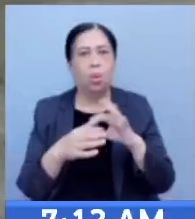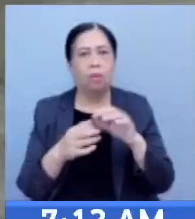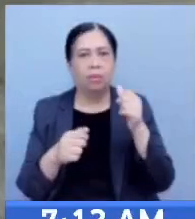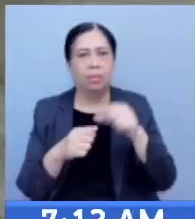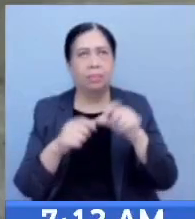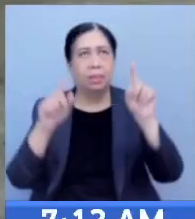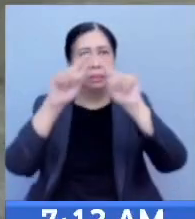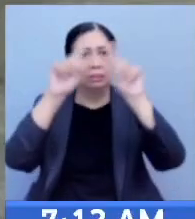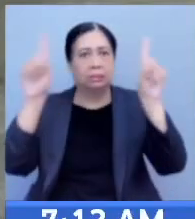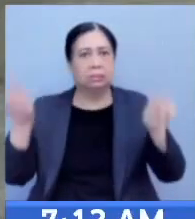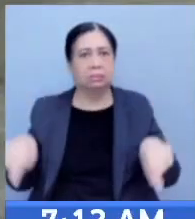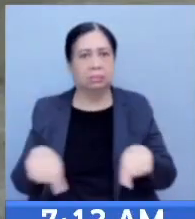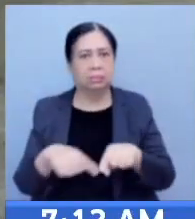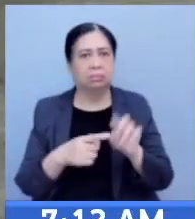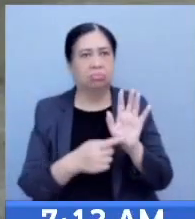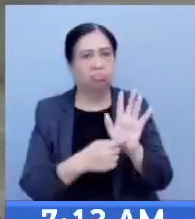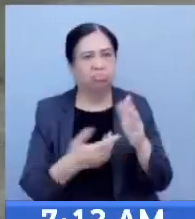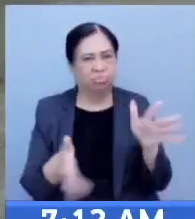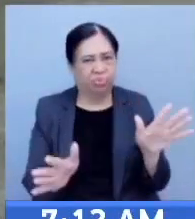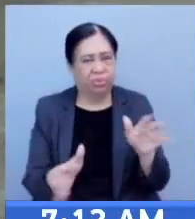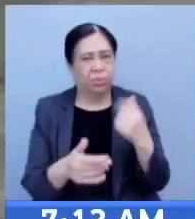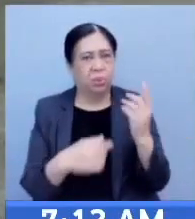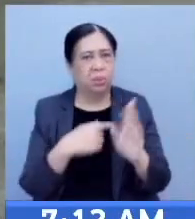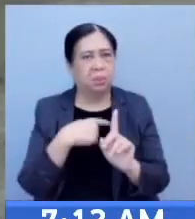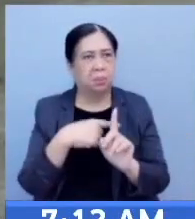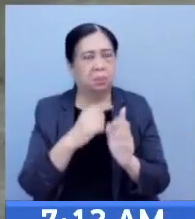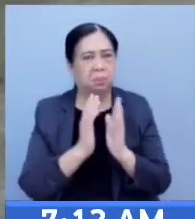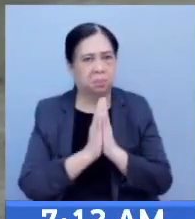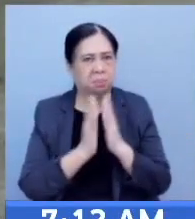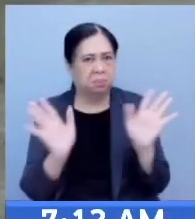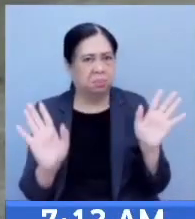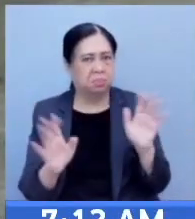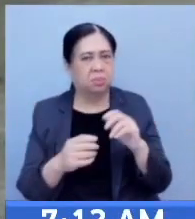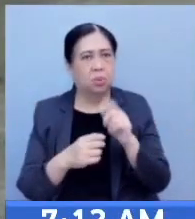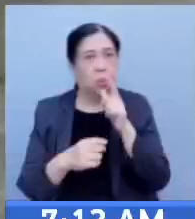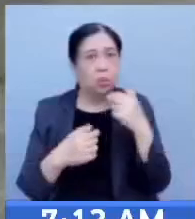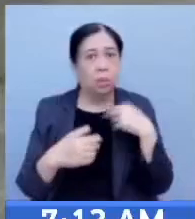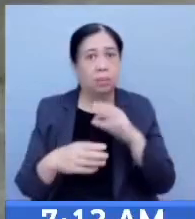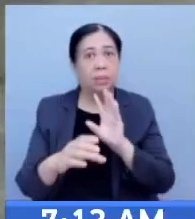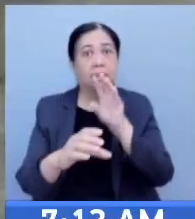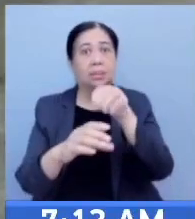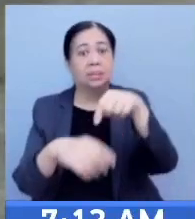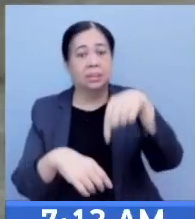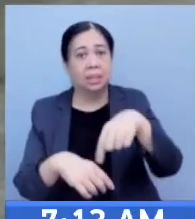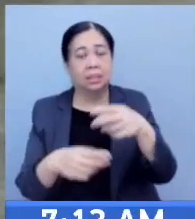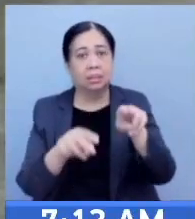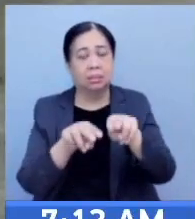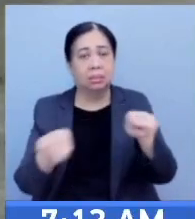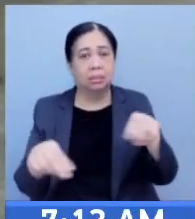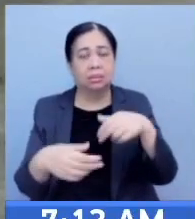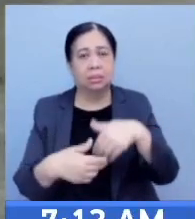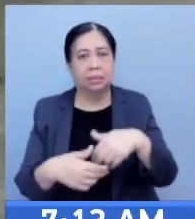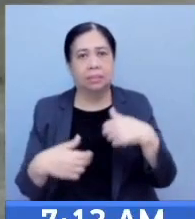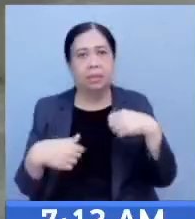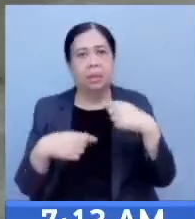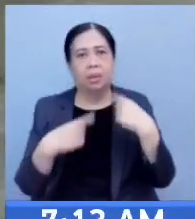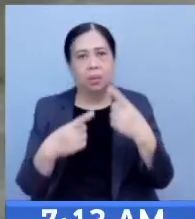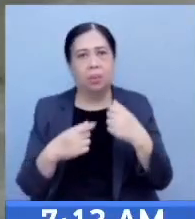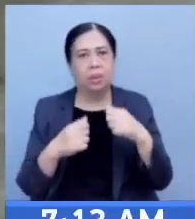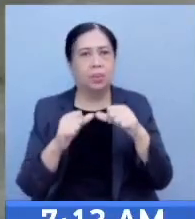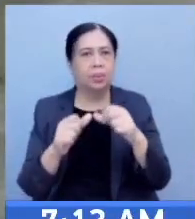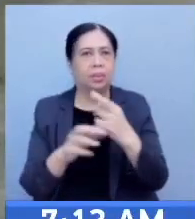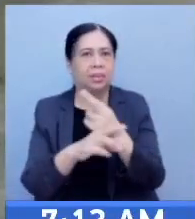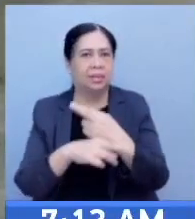at mag-aalay ng panalangin yung mga residente na merong mga mahal sa buhay na nakalibing dito. Yan ay habang nagpapatuloy ang renovation dito